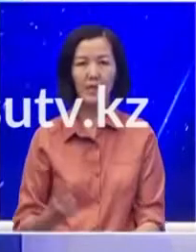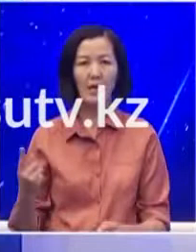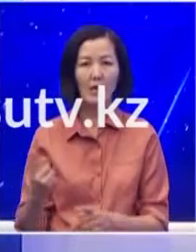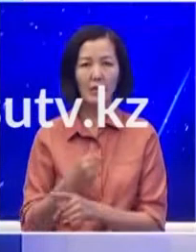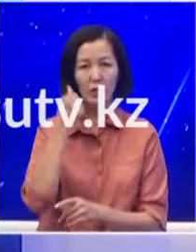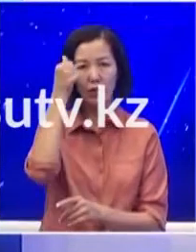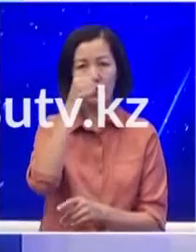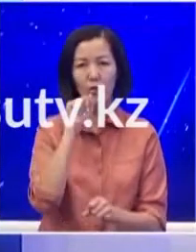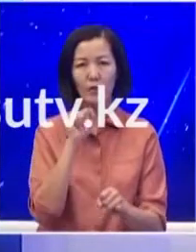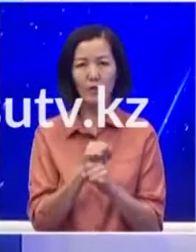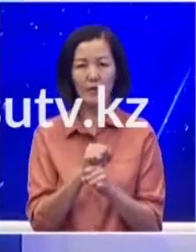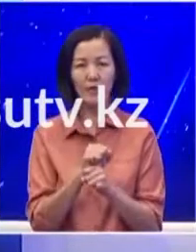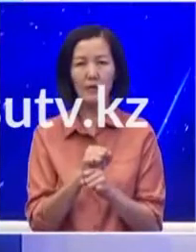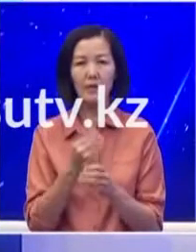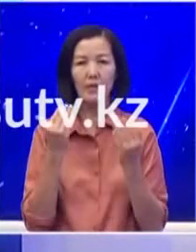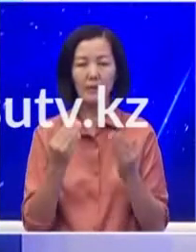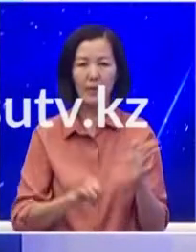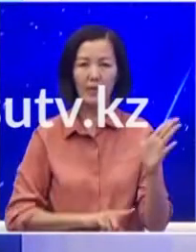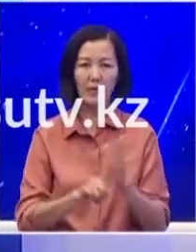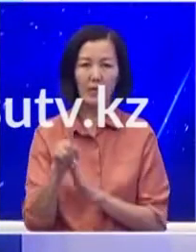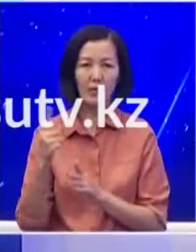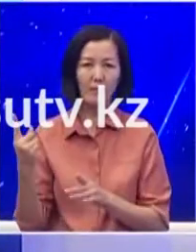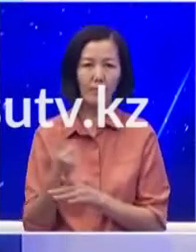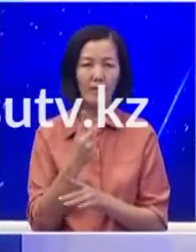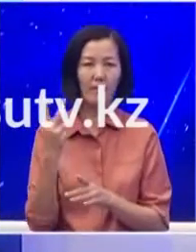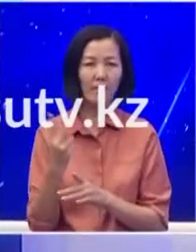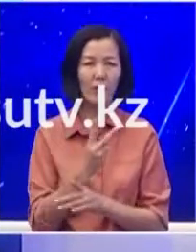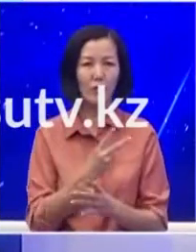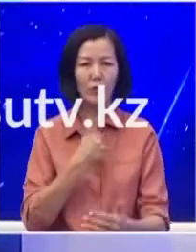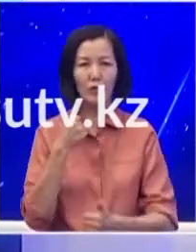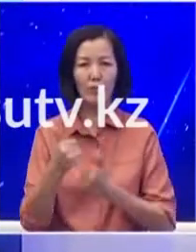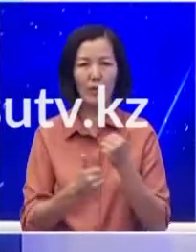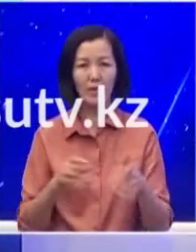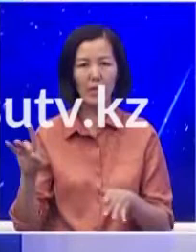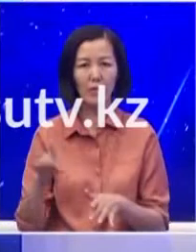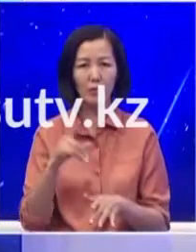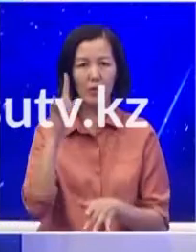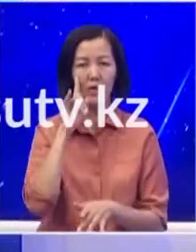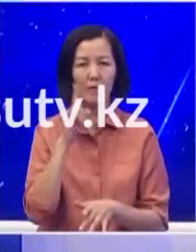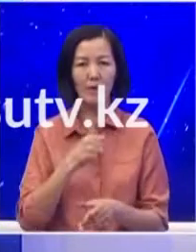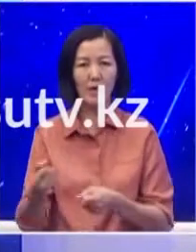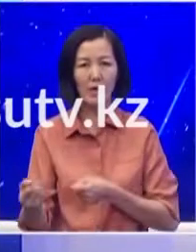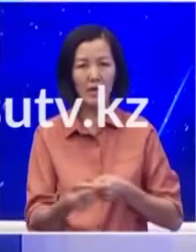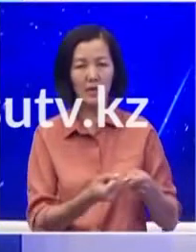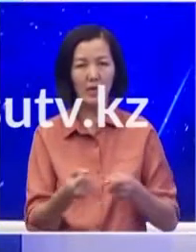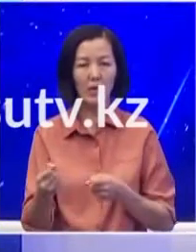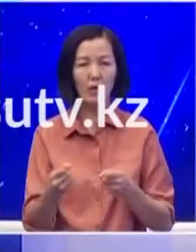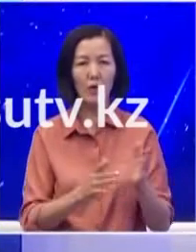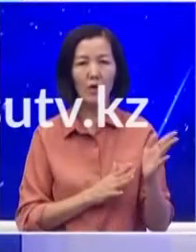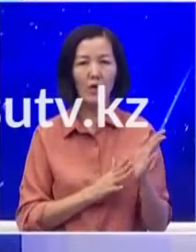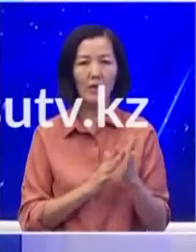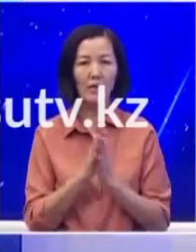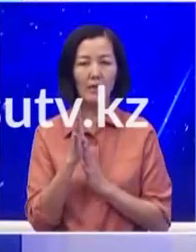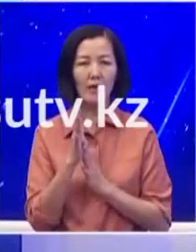После годичного перерыва в Талдыкургане стартовали первый и второй туры чемпионата Республики Казахстан по хоккею на траве среди мужчин и